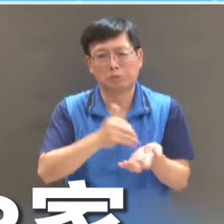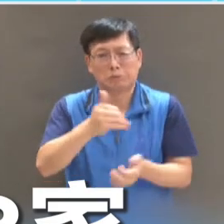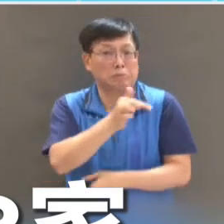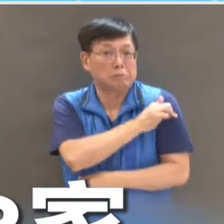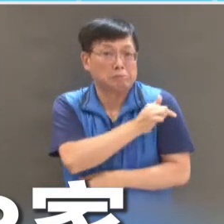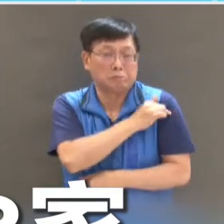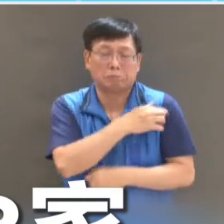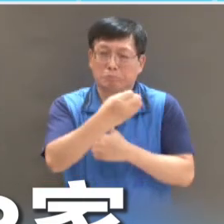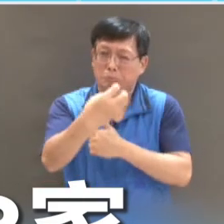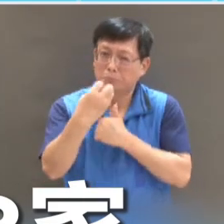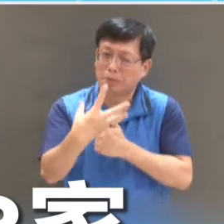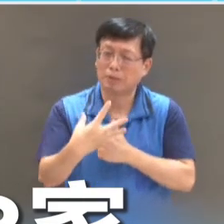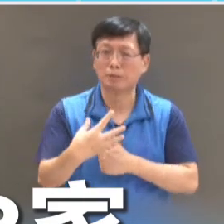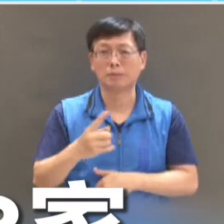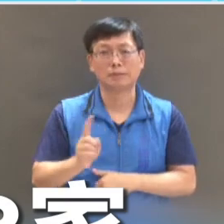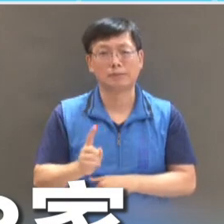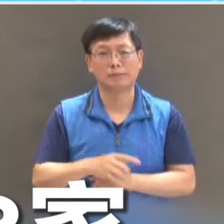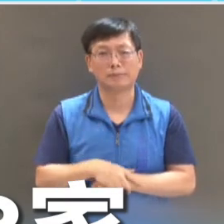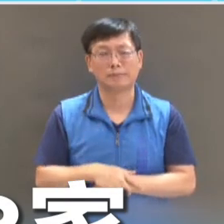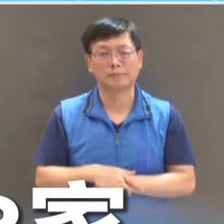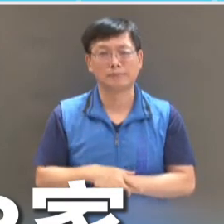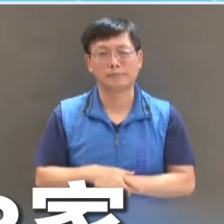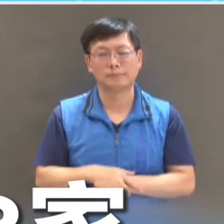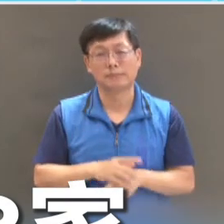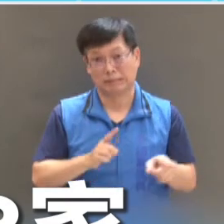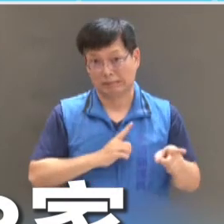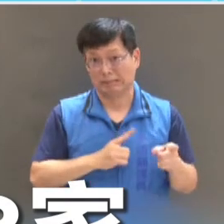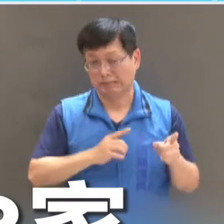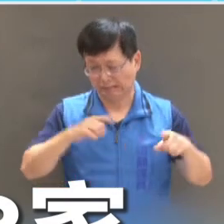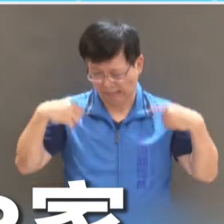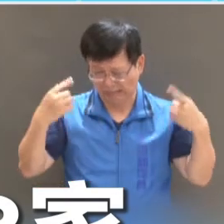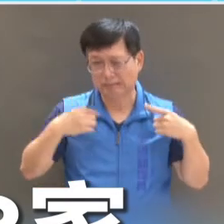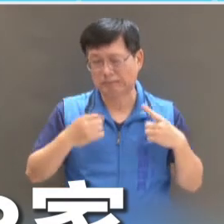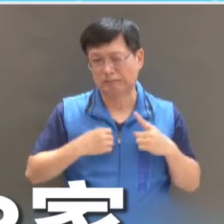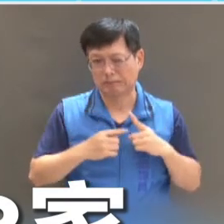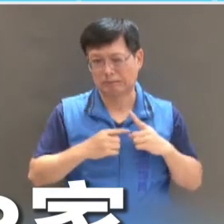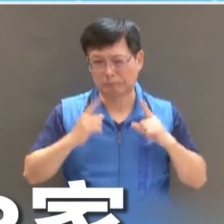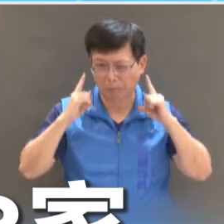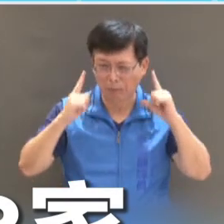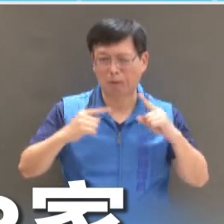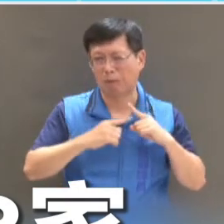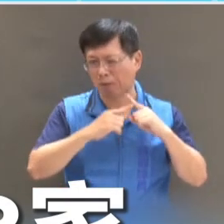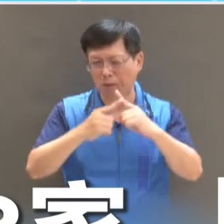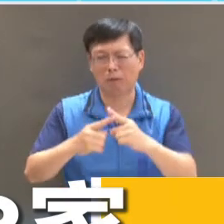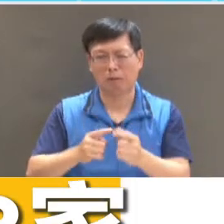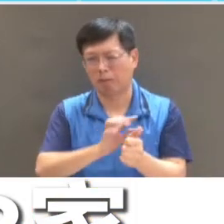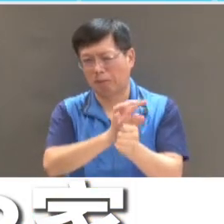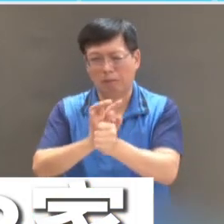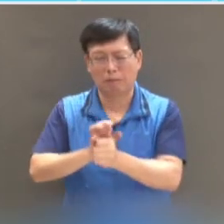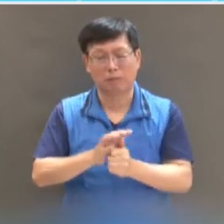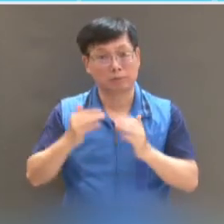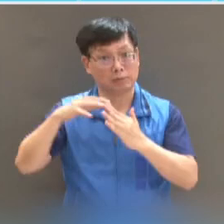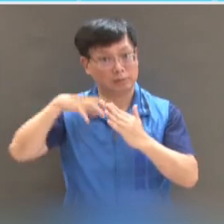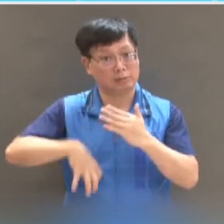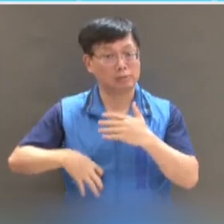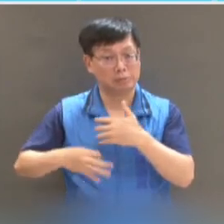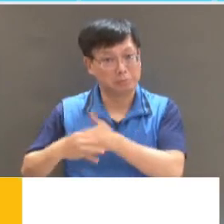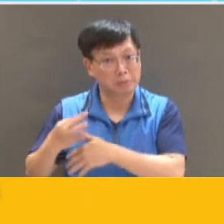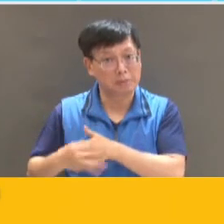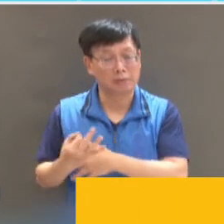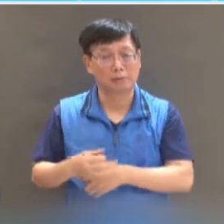也跟我反映，因为他们在第一线作战，家里的人因